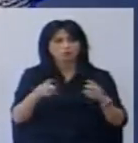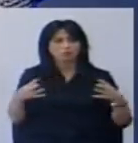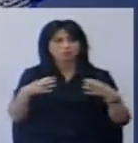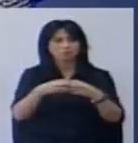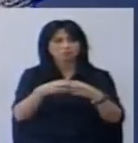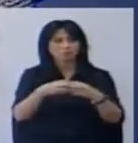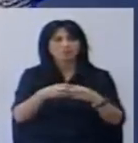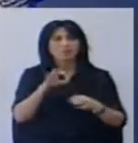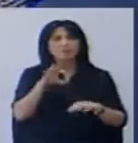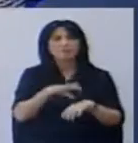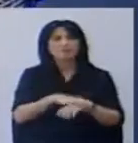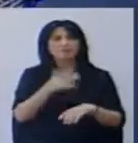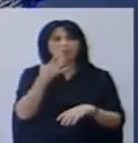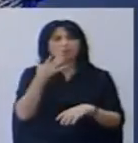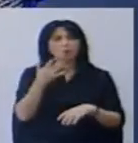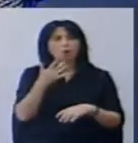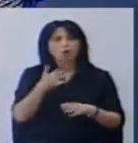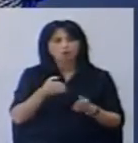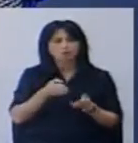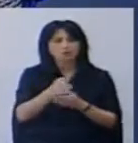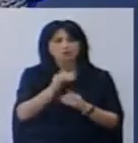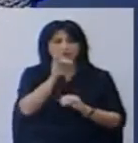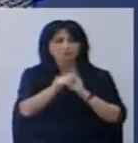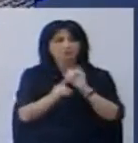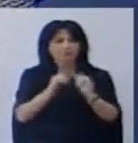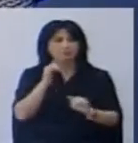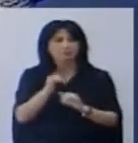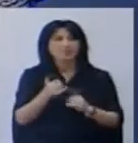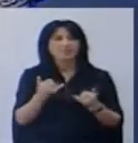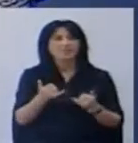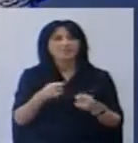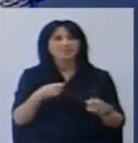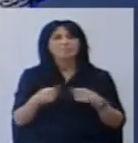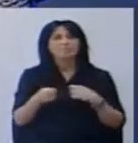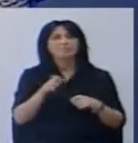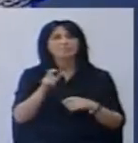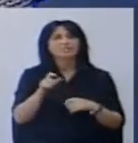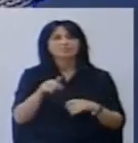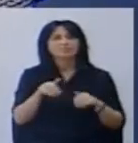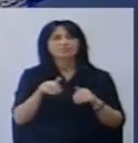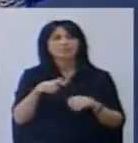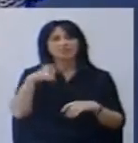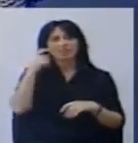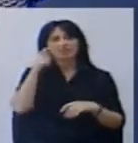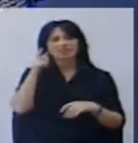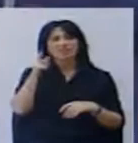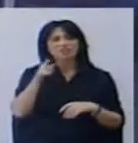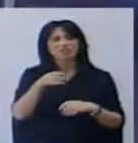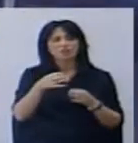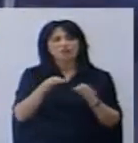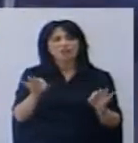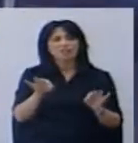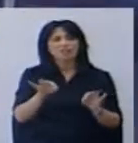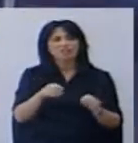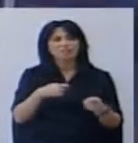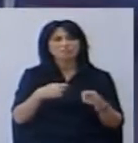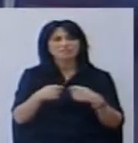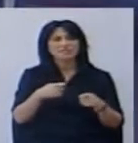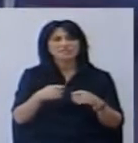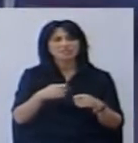და ფაქტიურად პოლიტიკას გასახანს არ აძლევენ. ის რომ დღეს ბიზნესმენებმა გადაწყვეს, ბიძინა იოანიშვილმა გაანთავისუფლა